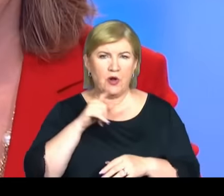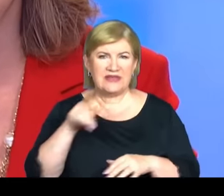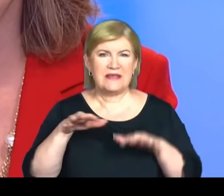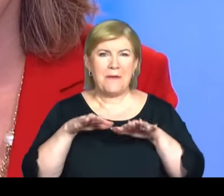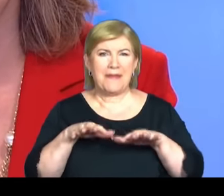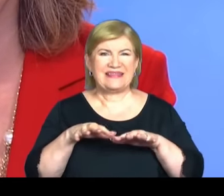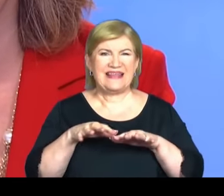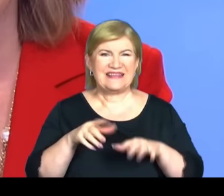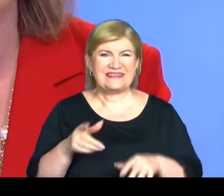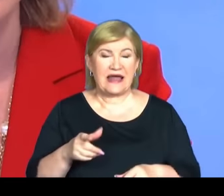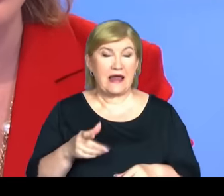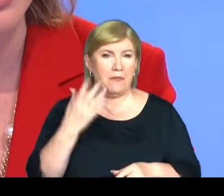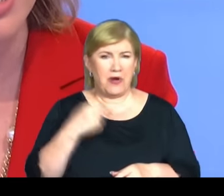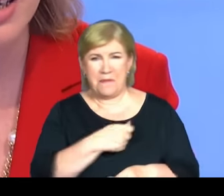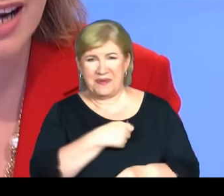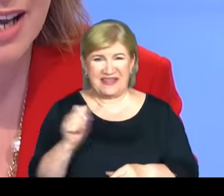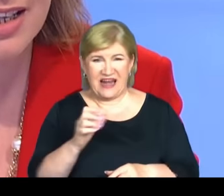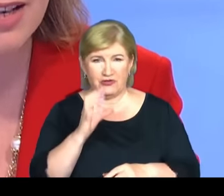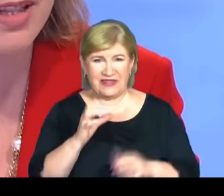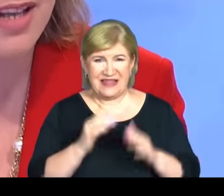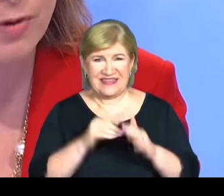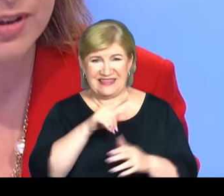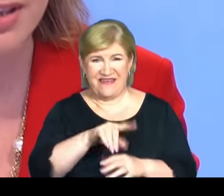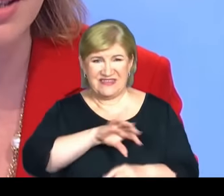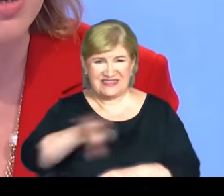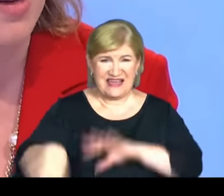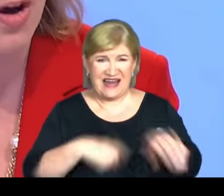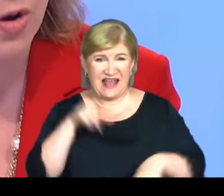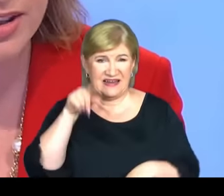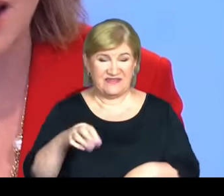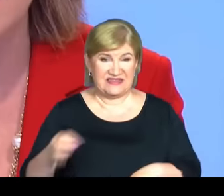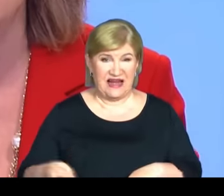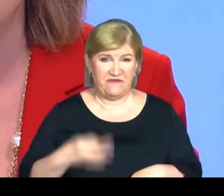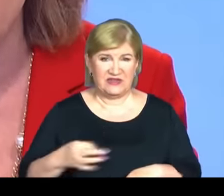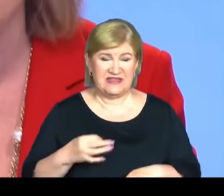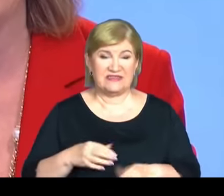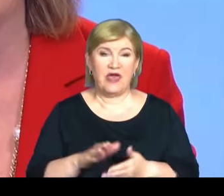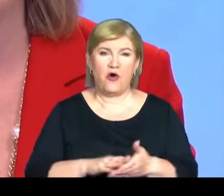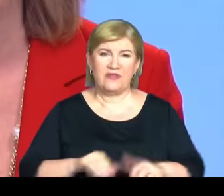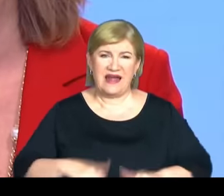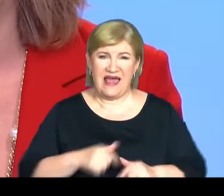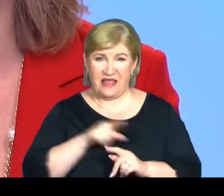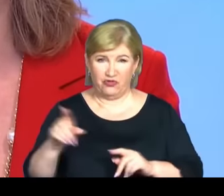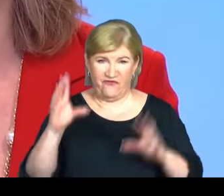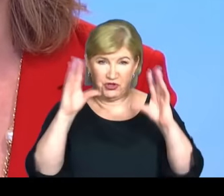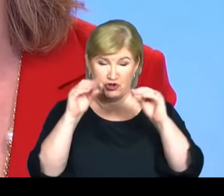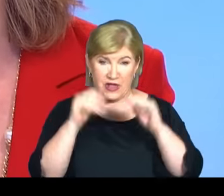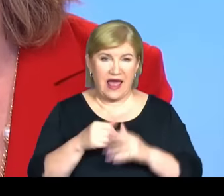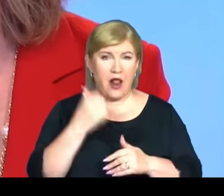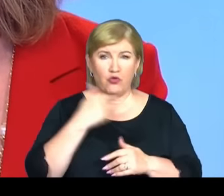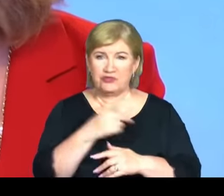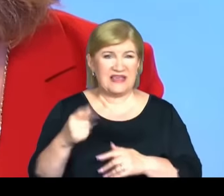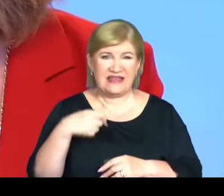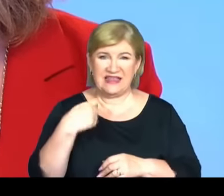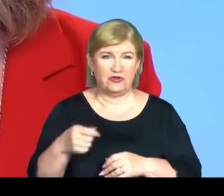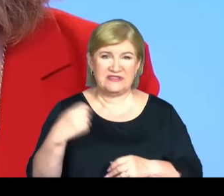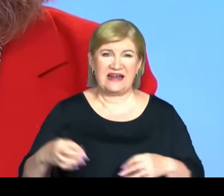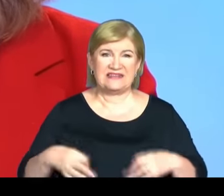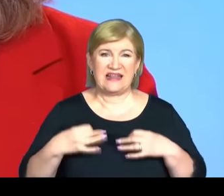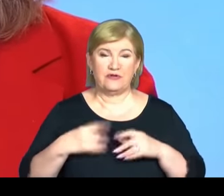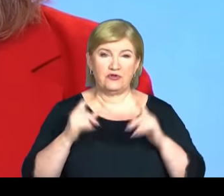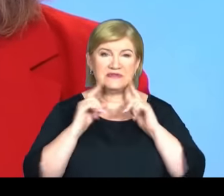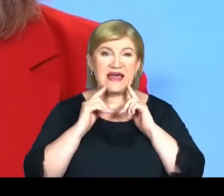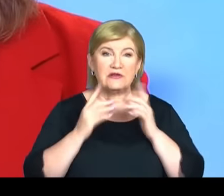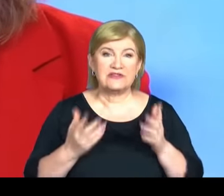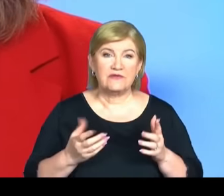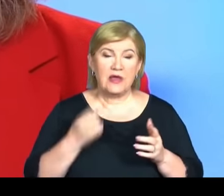boli predražené CT-čka, že ste krádli v zdravotníctve od rána do večera a ľudia nedostávali zdravotnú starostlivosť. Čiže